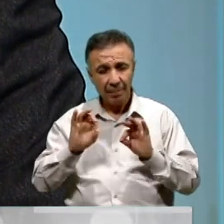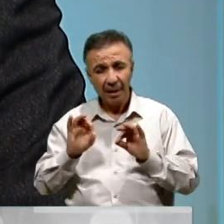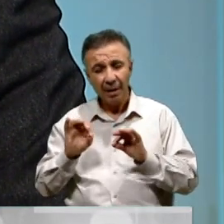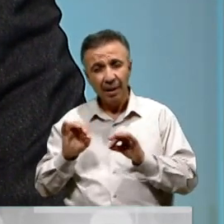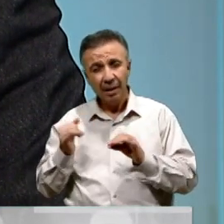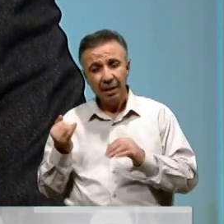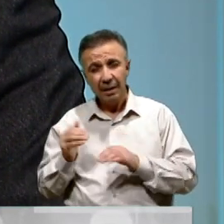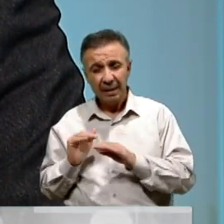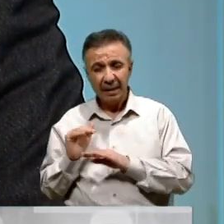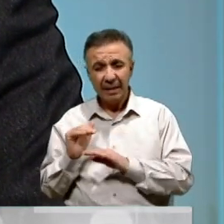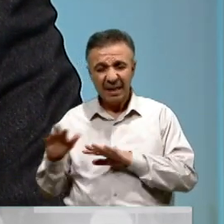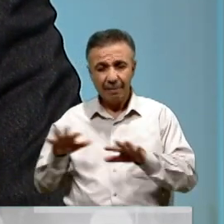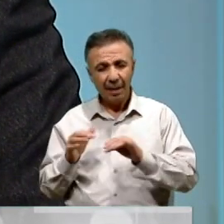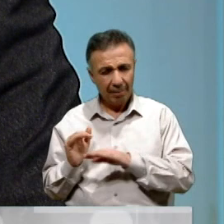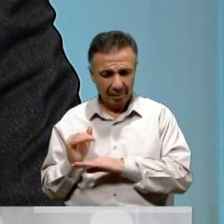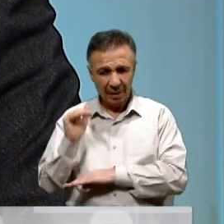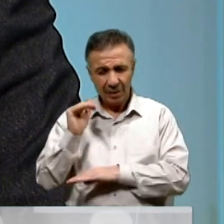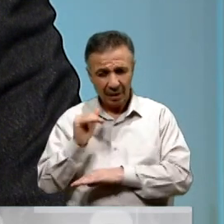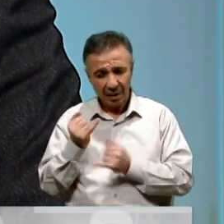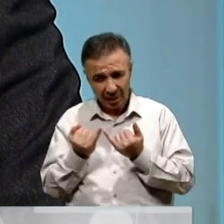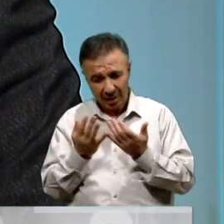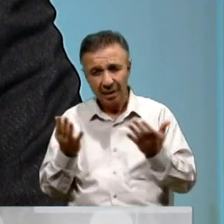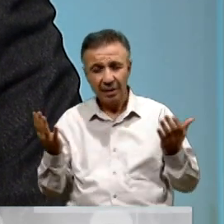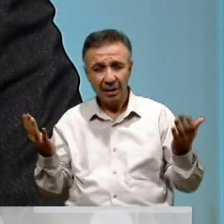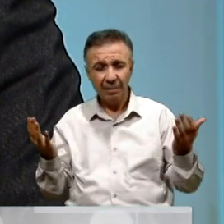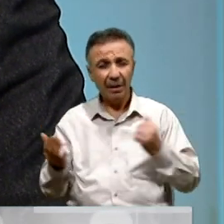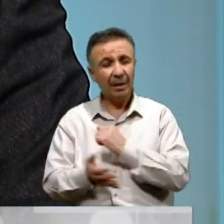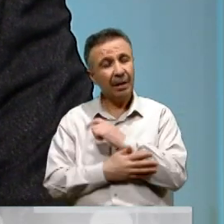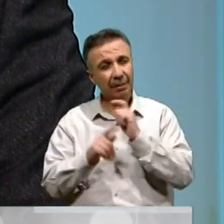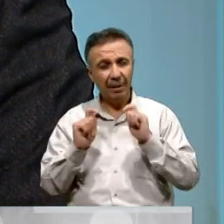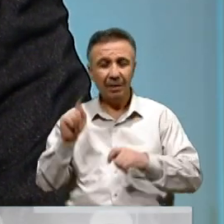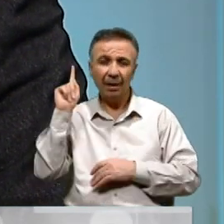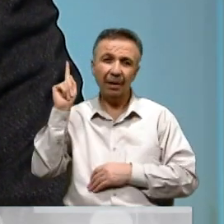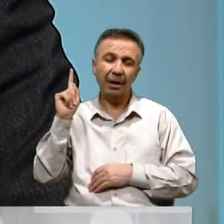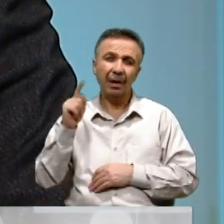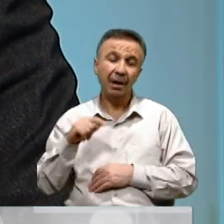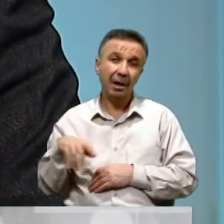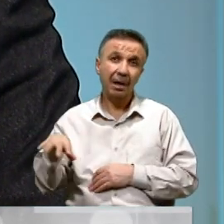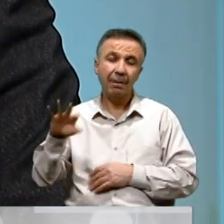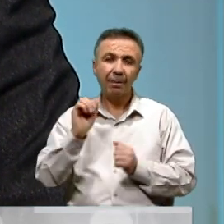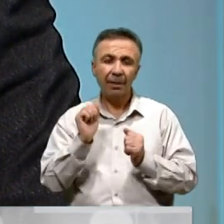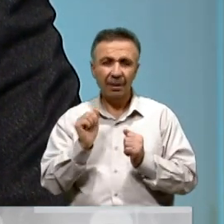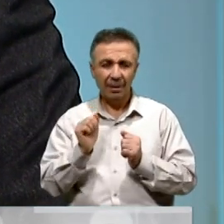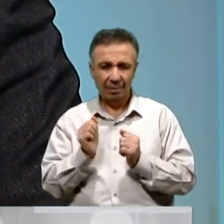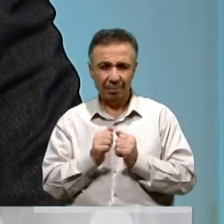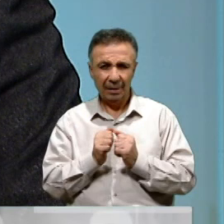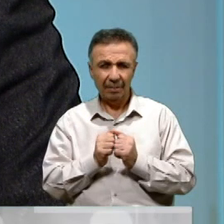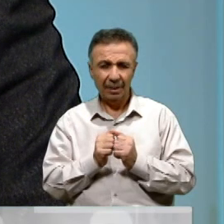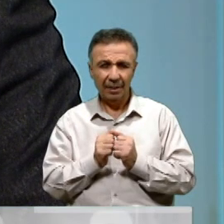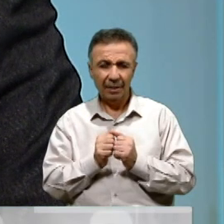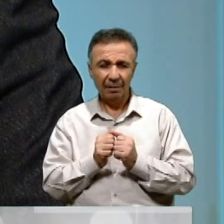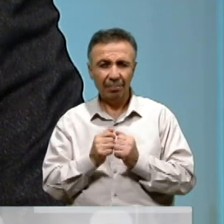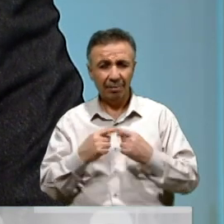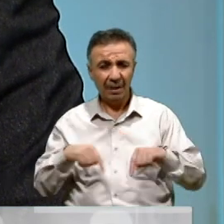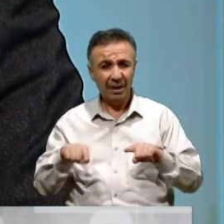kardeşlerimize. Depremzede kardeşlerimize yardım eylesin. Hepimiz oradayız, amin. Sıkıntıdayız. Yani biz